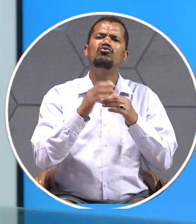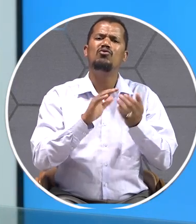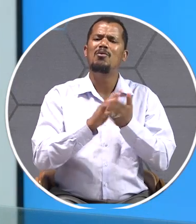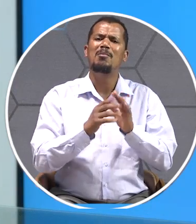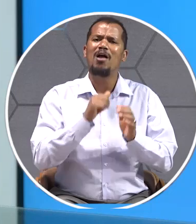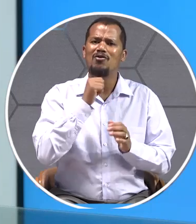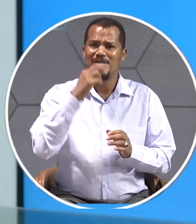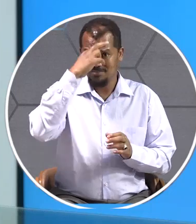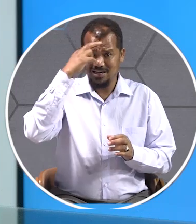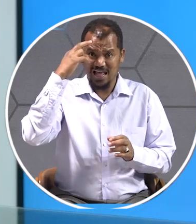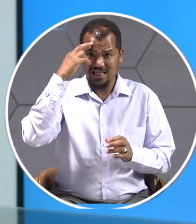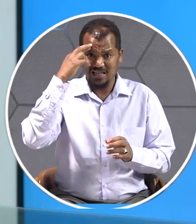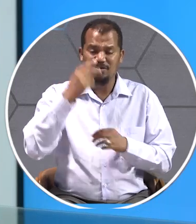ምክንያት